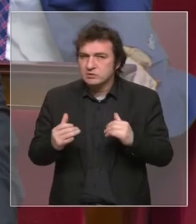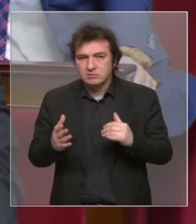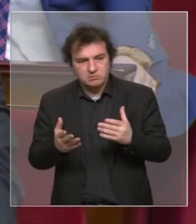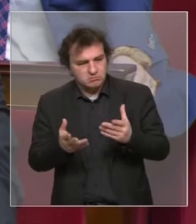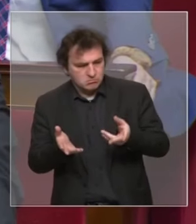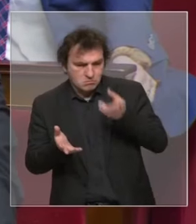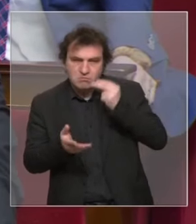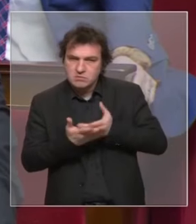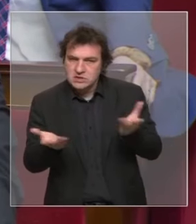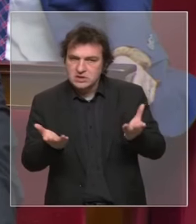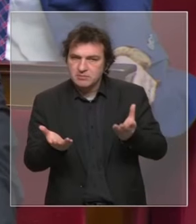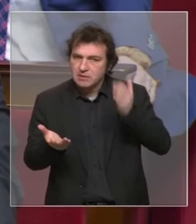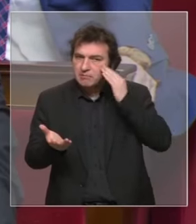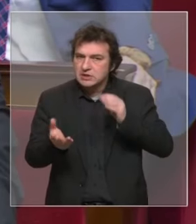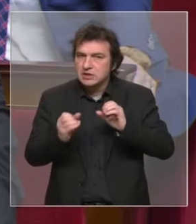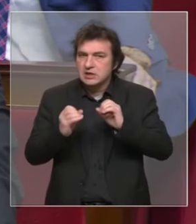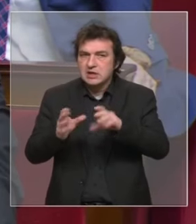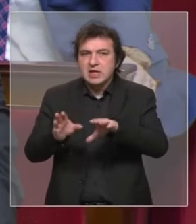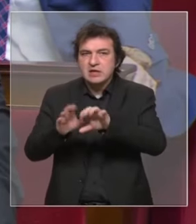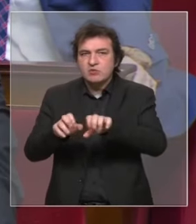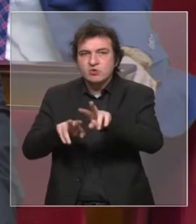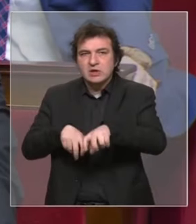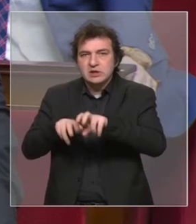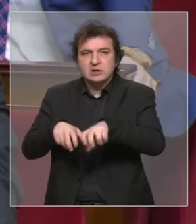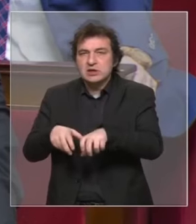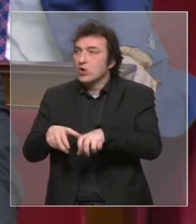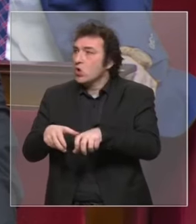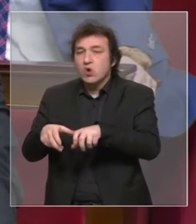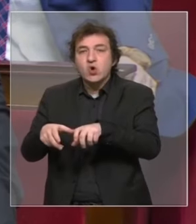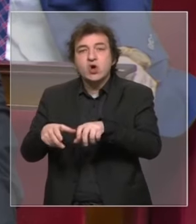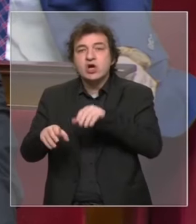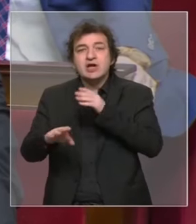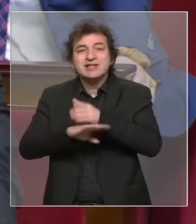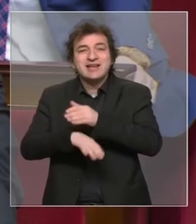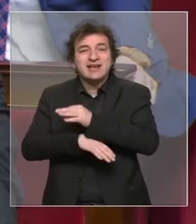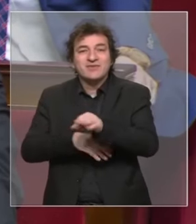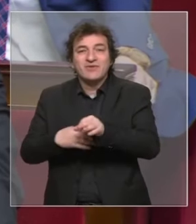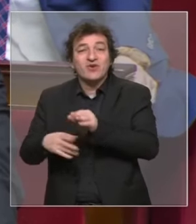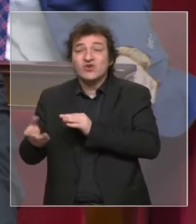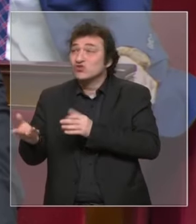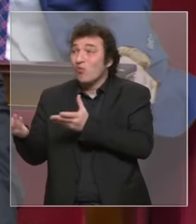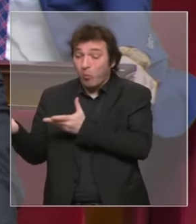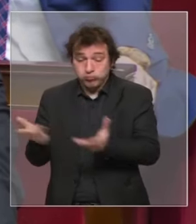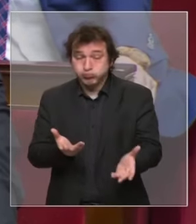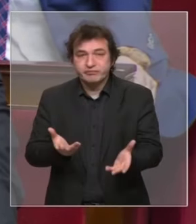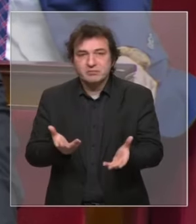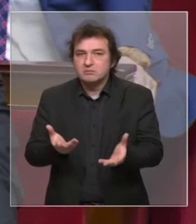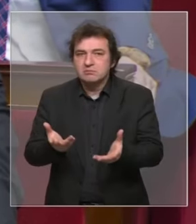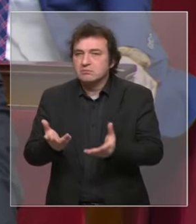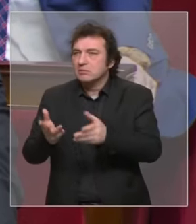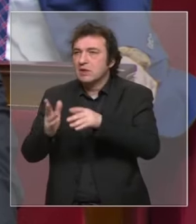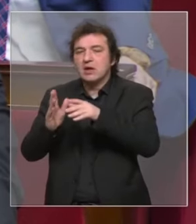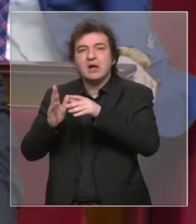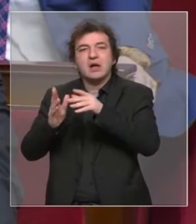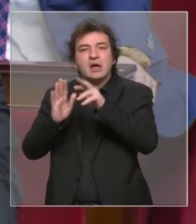comprendre. Si on laisse des produits agricoles rentrer chez nous sans contrainte, alors qu'ils ne respectent aucune de nos règles environnementales,